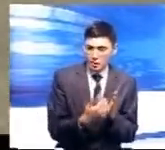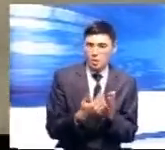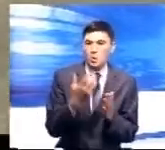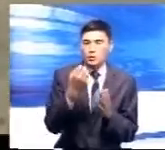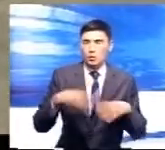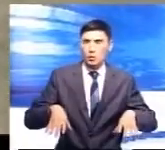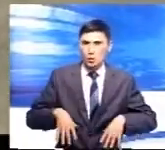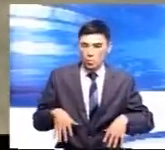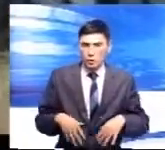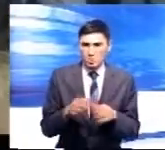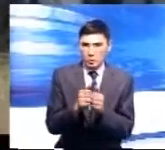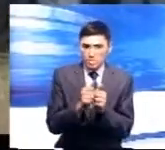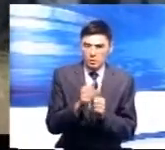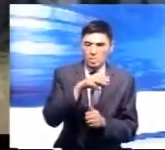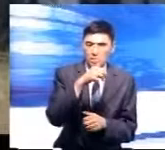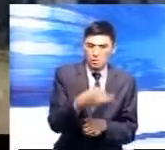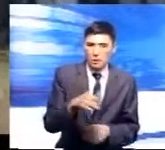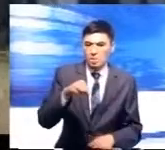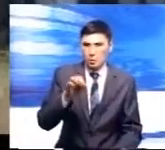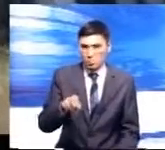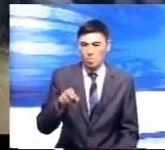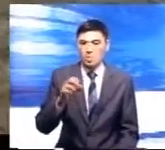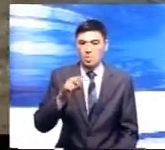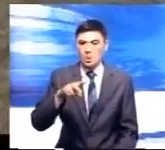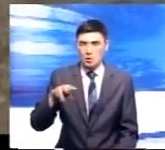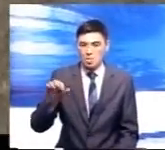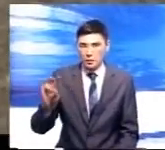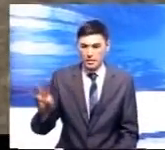конно-спортивными соревнованиями «Патай», «Топ» и «Аламан-Байе».